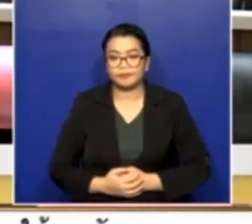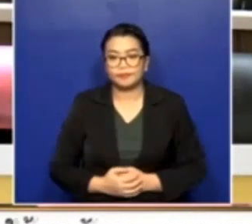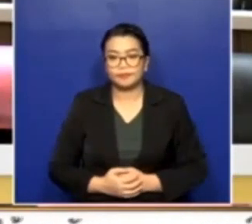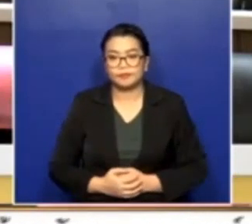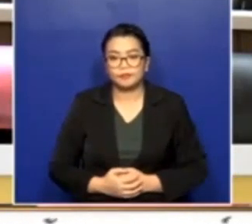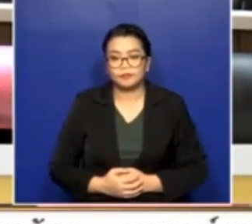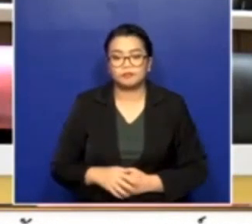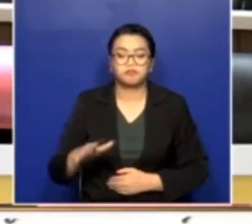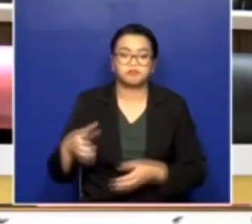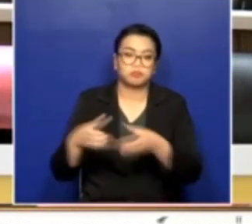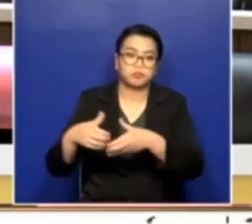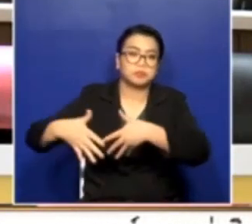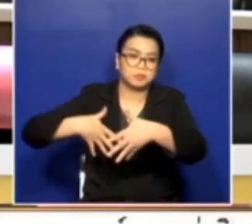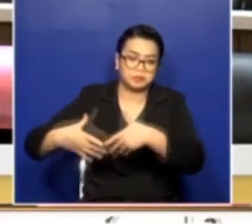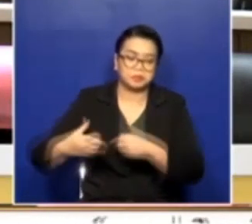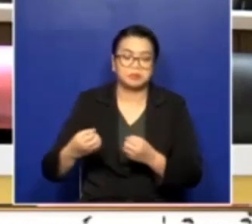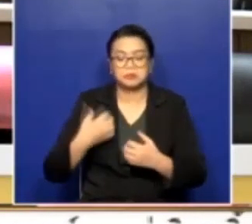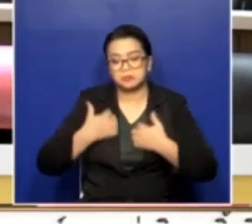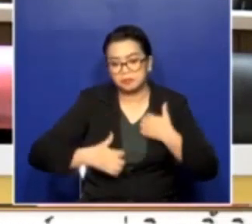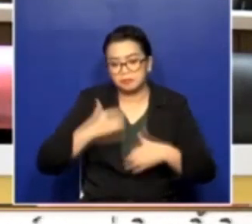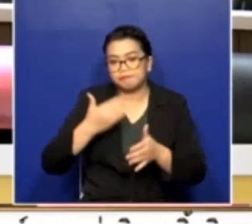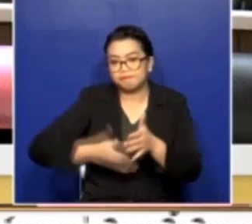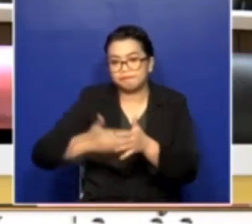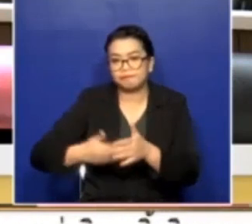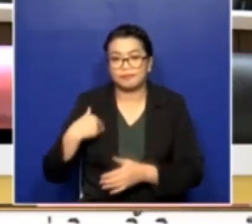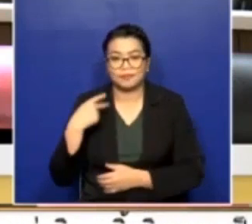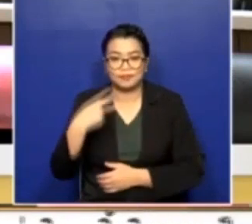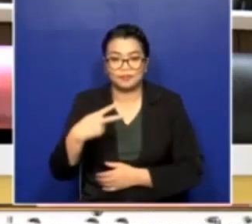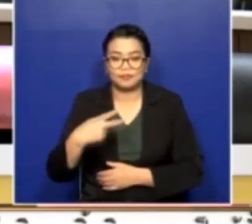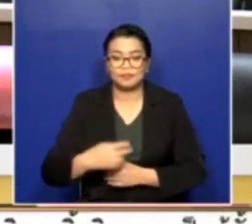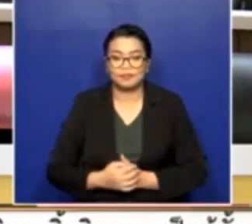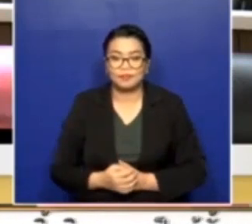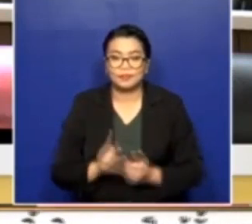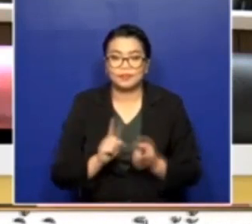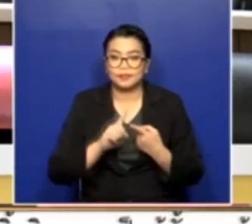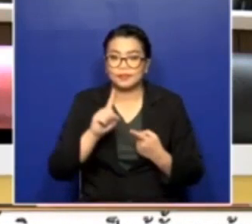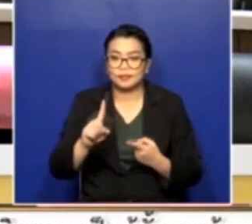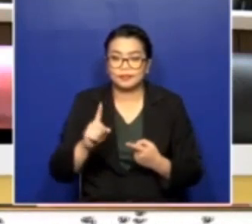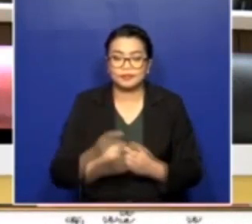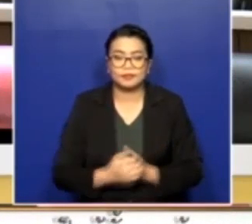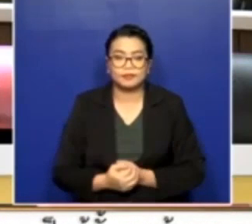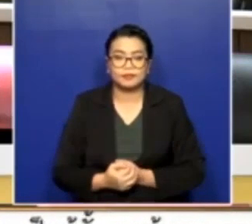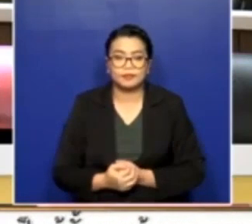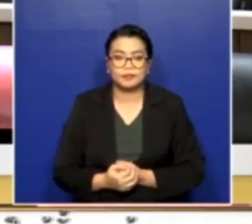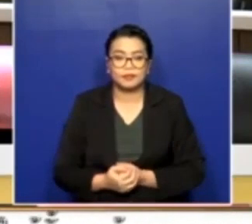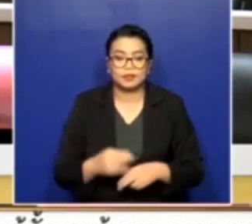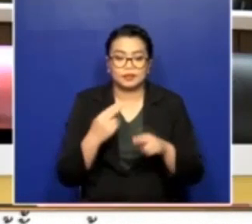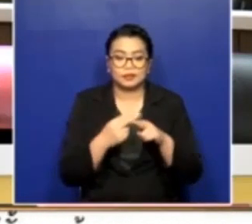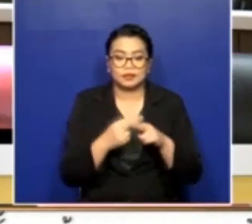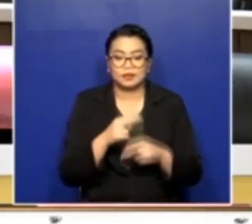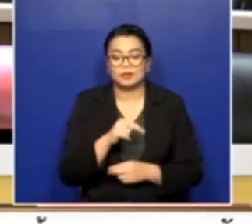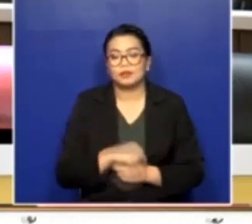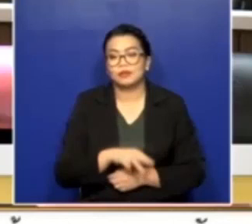ญาตนำความเดือดร้อนของพี่น้องประชาชนหารือกับท่านประธาน2เรื่องดังนี้ครับเรื่องที่1ผมได้รับการร้องเรียนจากคุณนวรัต